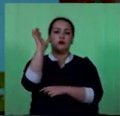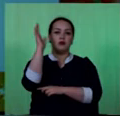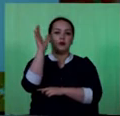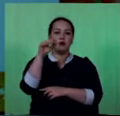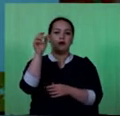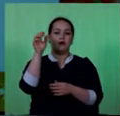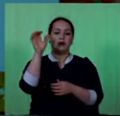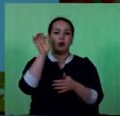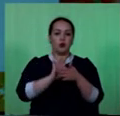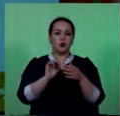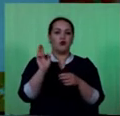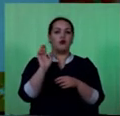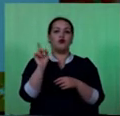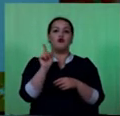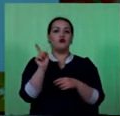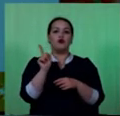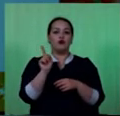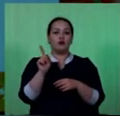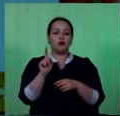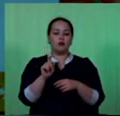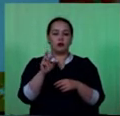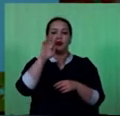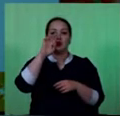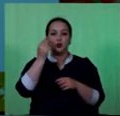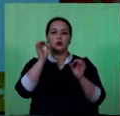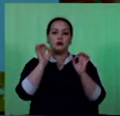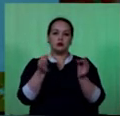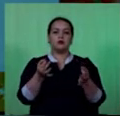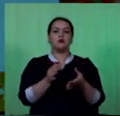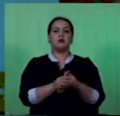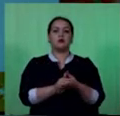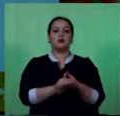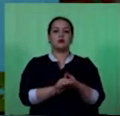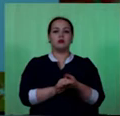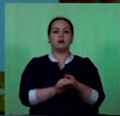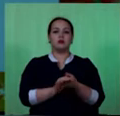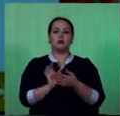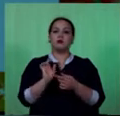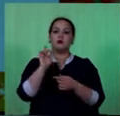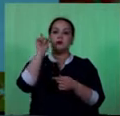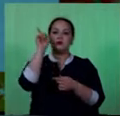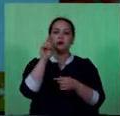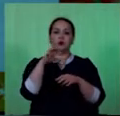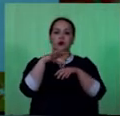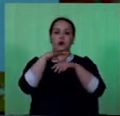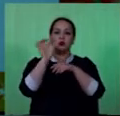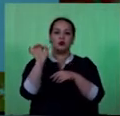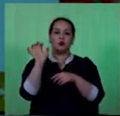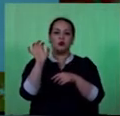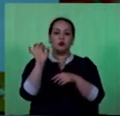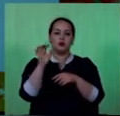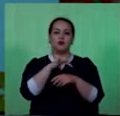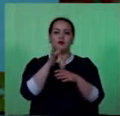верно с дерева упала груша сверху шкурка золотая в